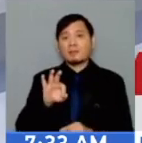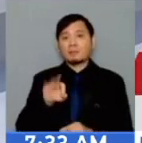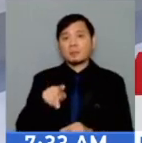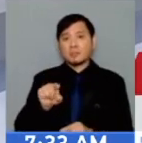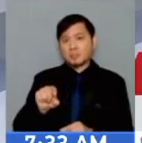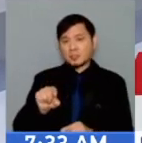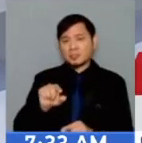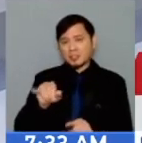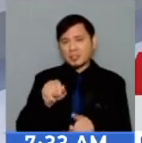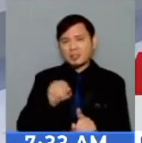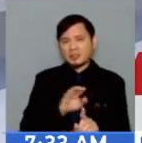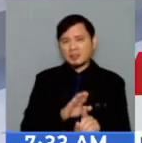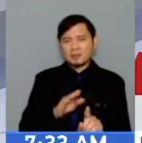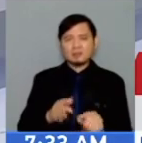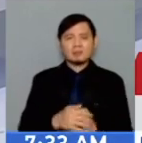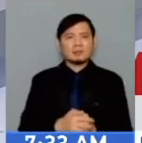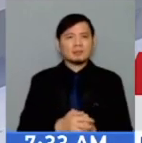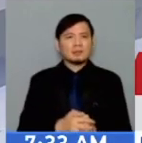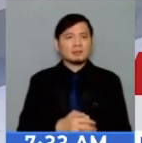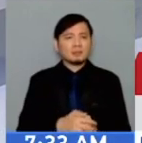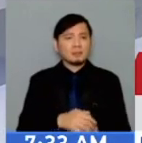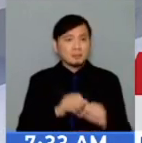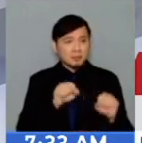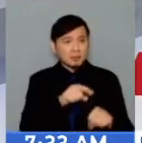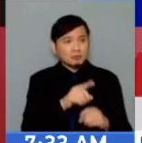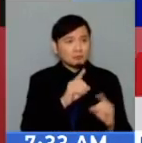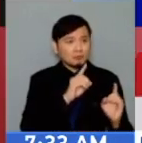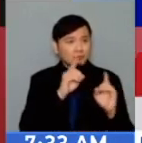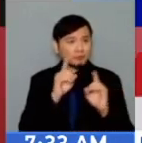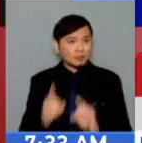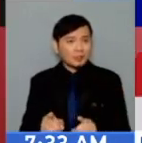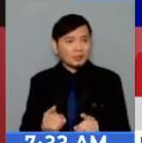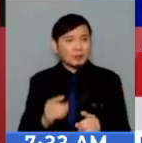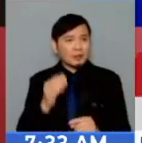bigyan mag-donate ka naman sa akin ng iyong vital statistics.